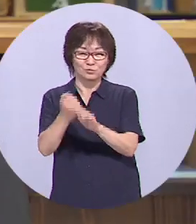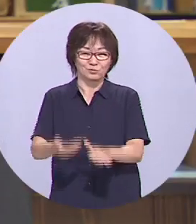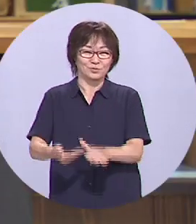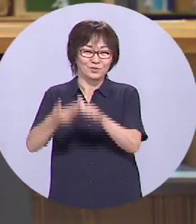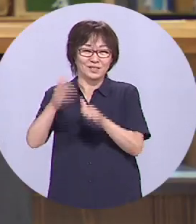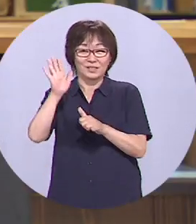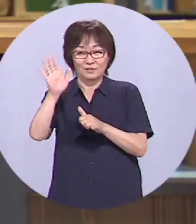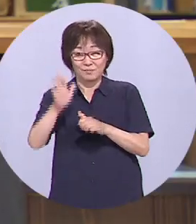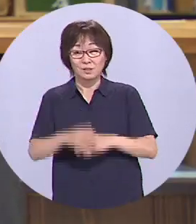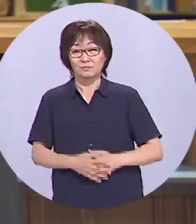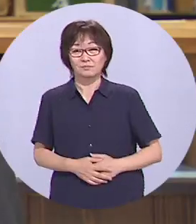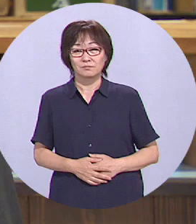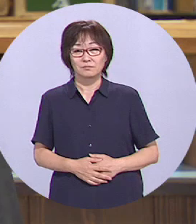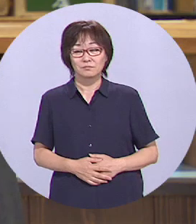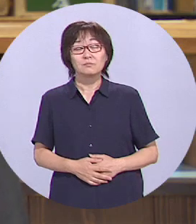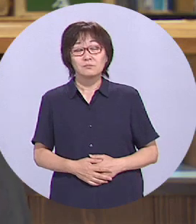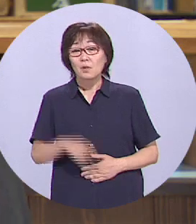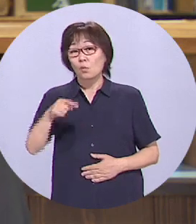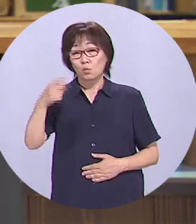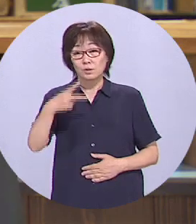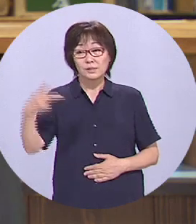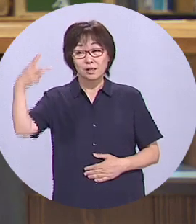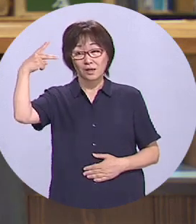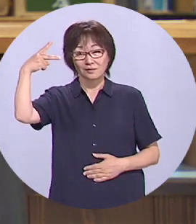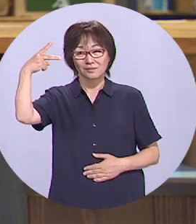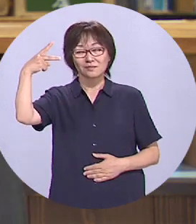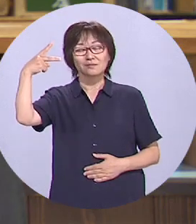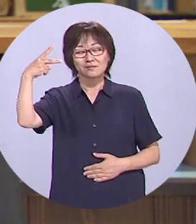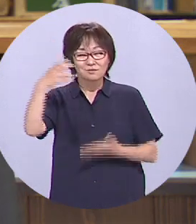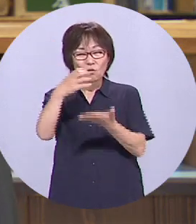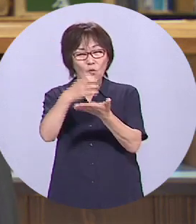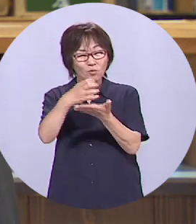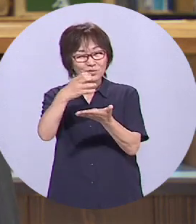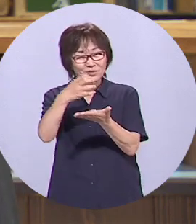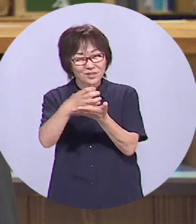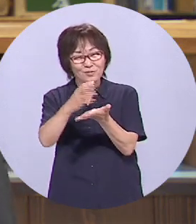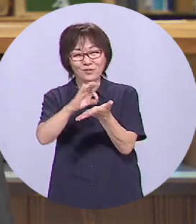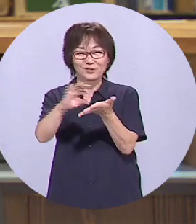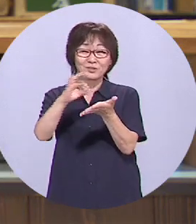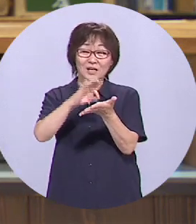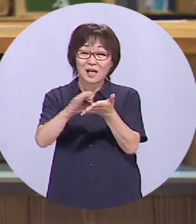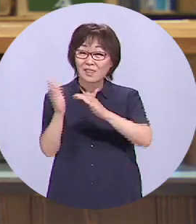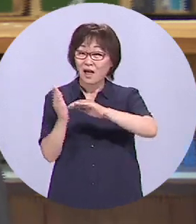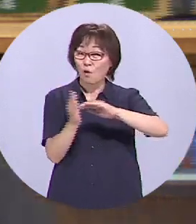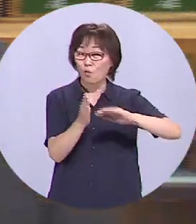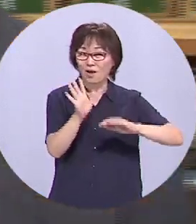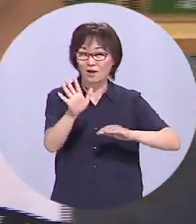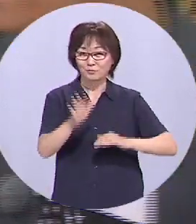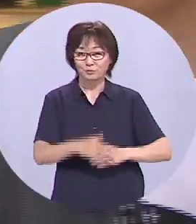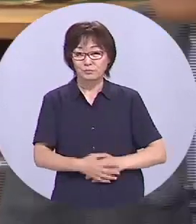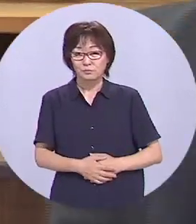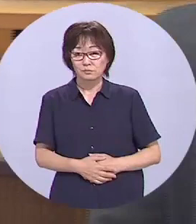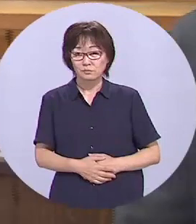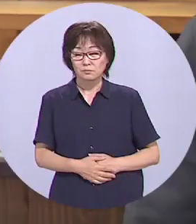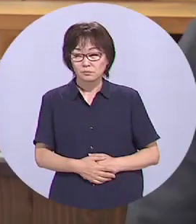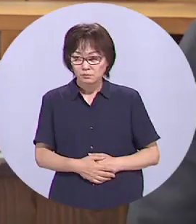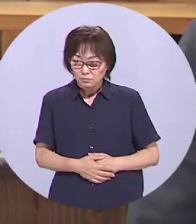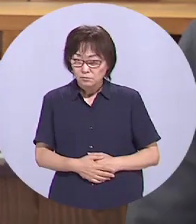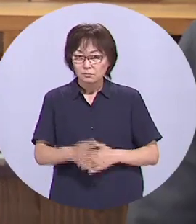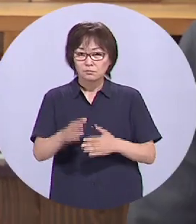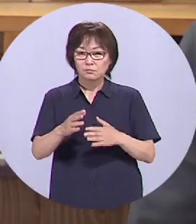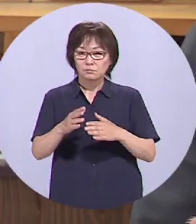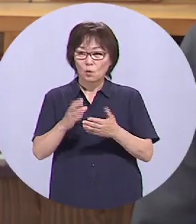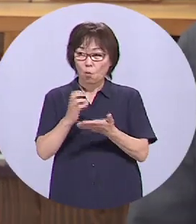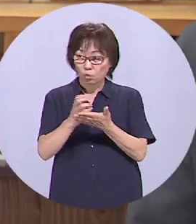実はここの2階にこの狭山茶を使ったお料理を出してくれるお店があるんですよ。 狭山茶を使った料